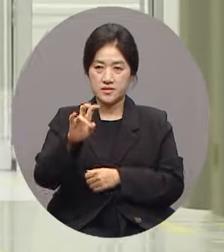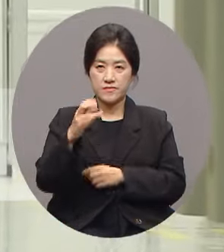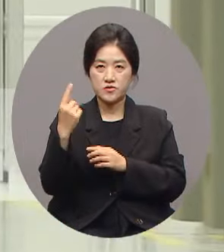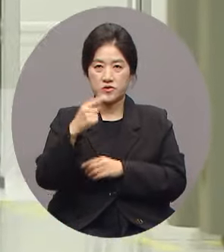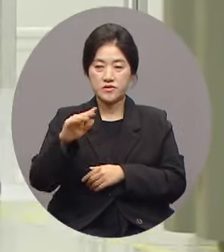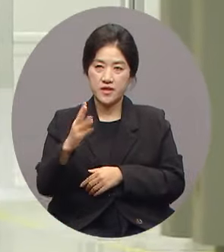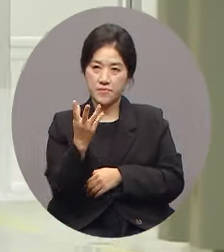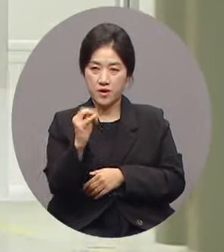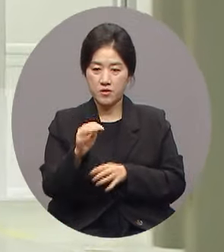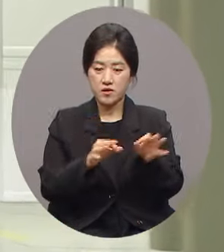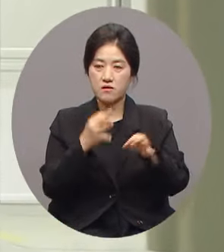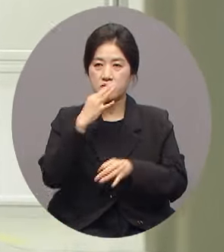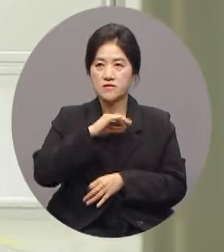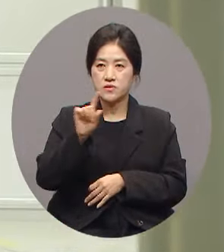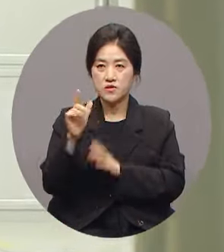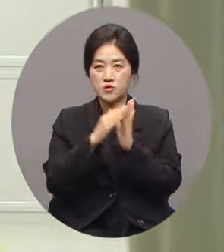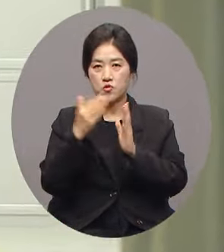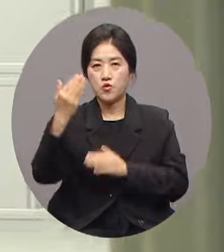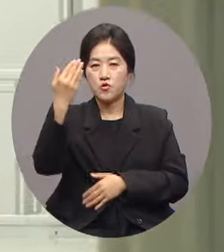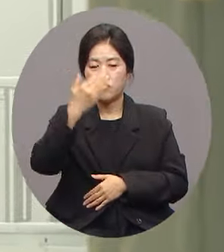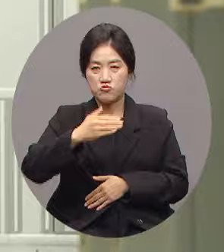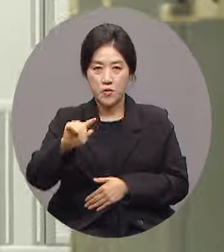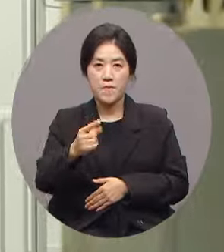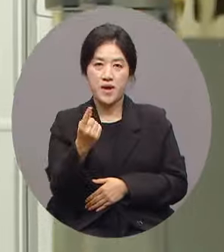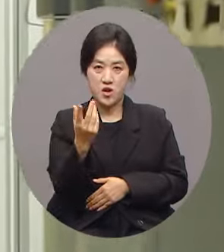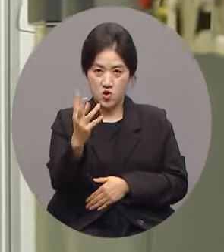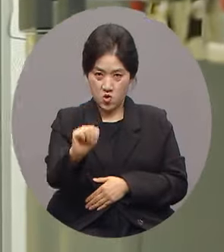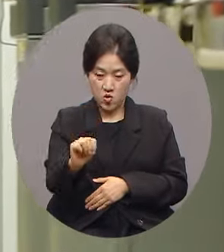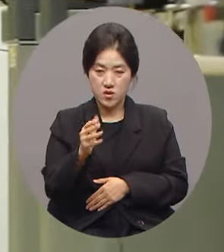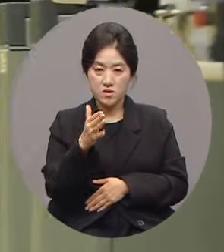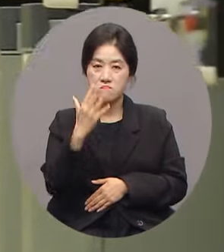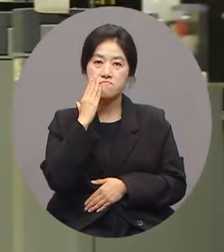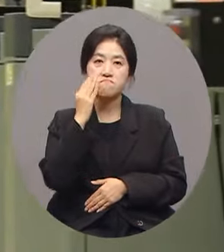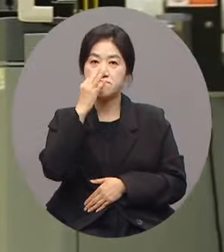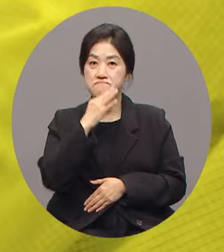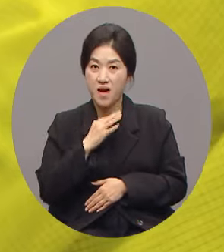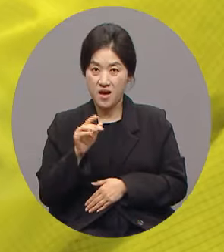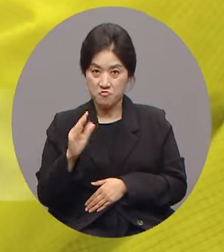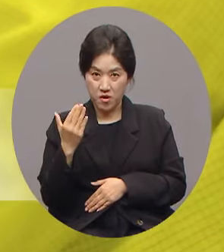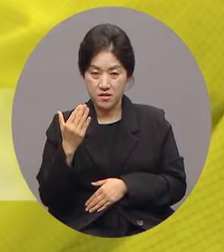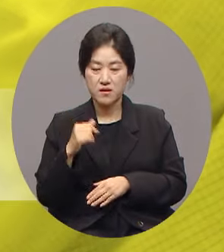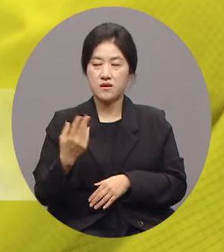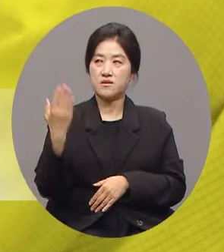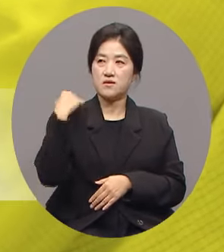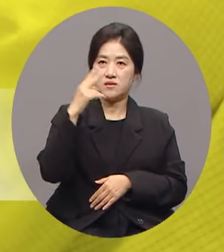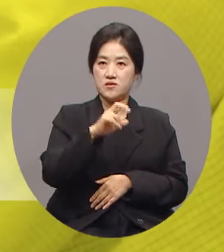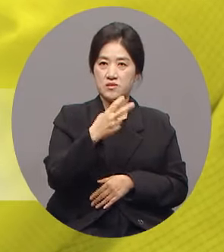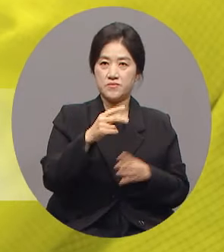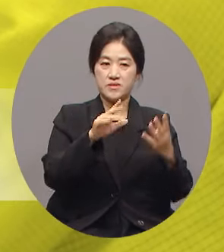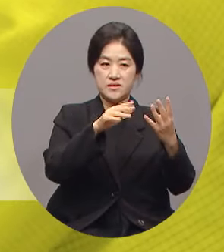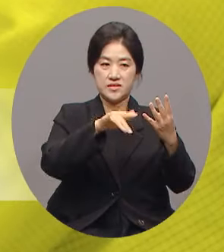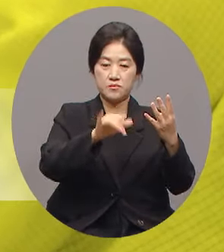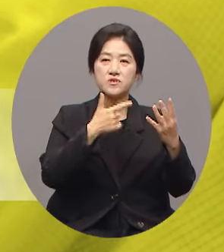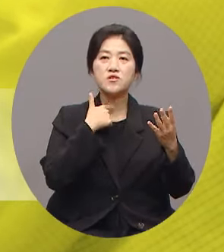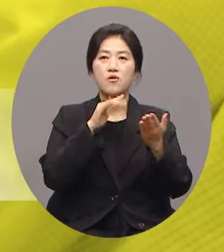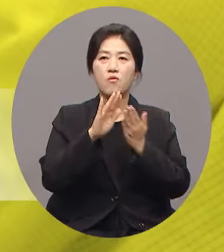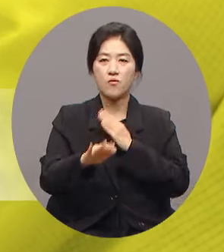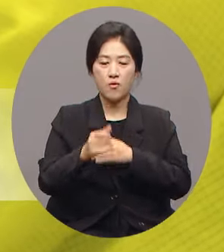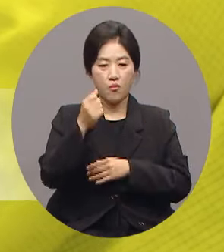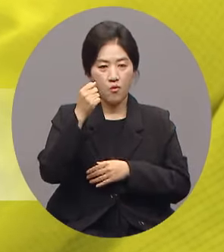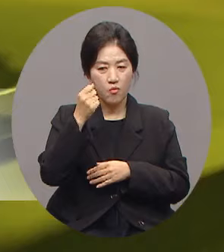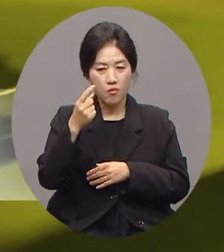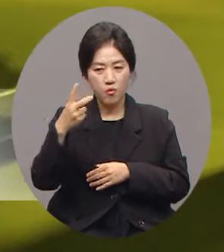영업 이익은 1조 91억 원이었습니다이 부문이 흑자를 기록한 것은 2022년 4분기 이후 5분기